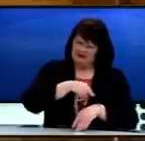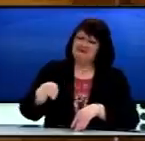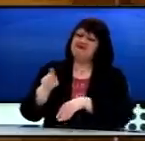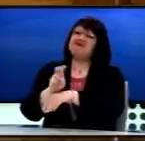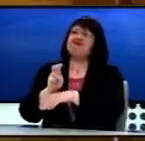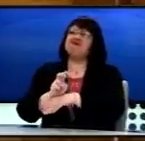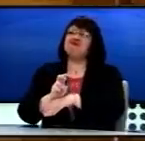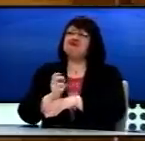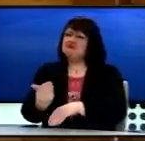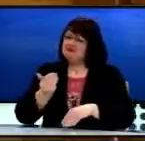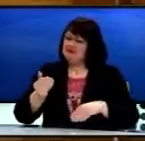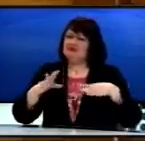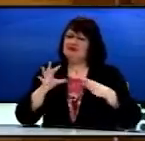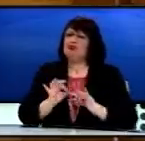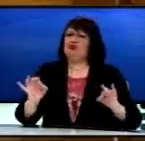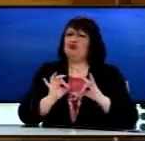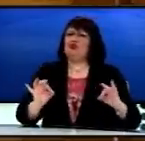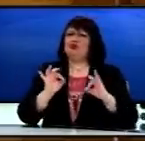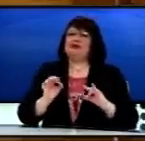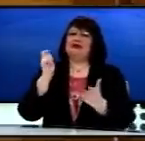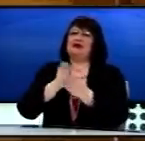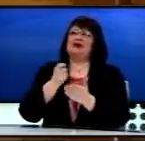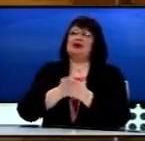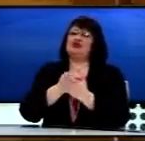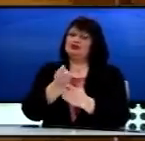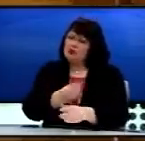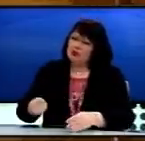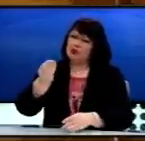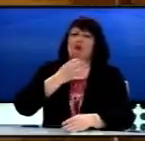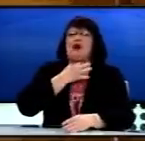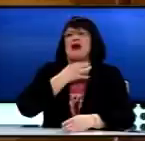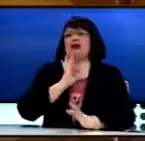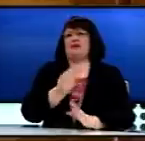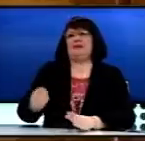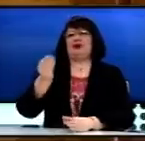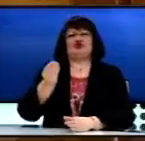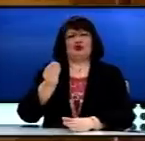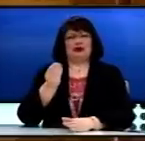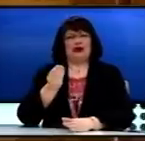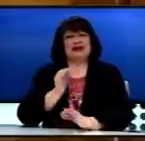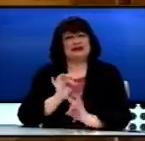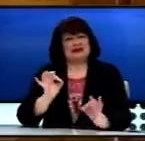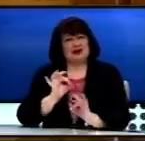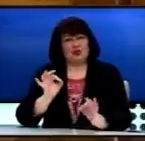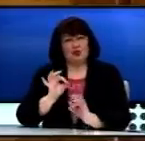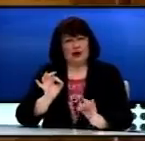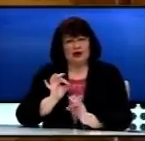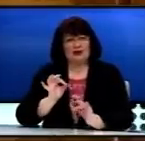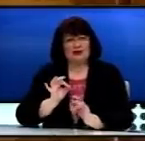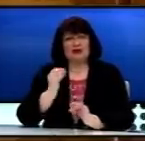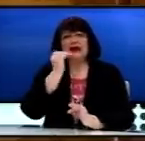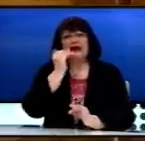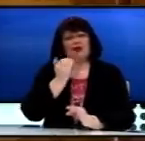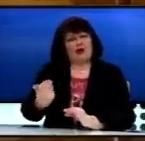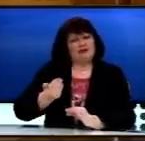ευρωπαϊκές χώρες προνόησαν να αγοράσουν περισσότερα εμβόλια από όσα χρειαζόμαστε, διότι έπρεπε να είμαστε σίγουροι ότι θα τα πάρουμε το